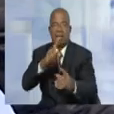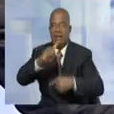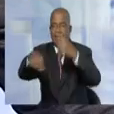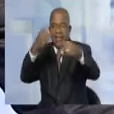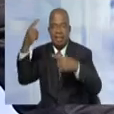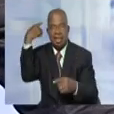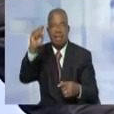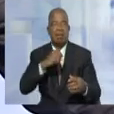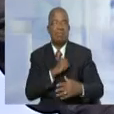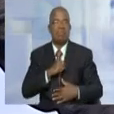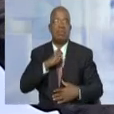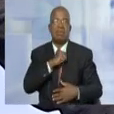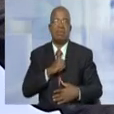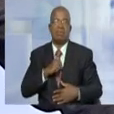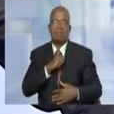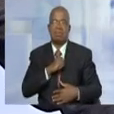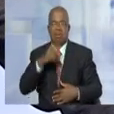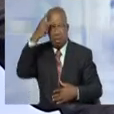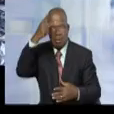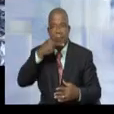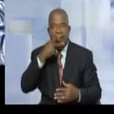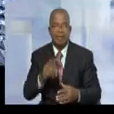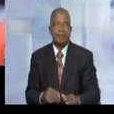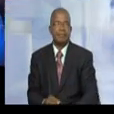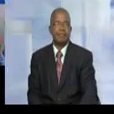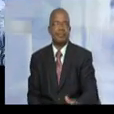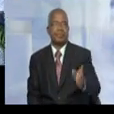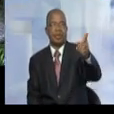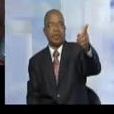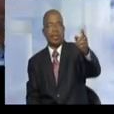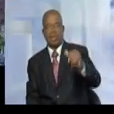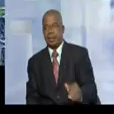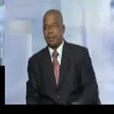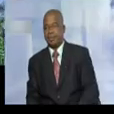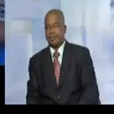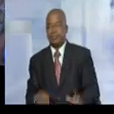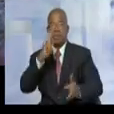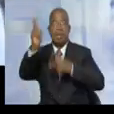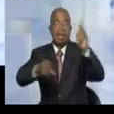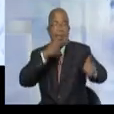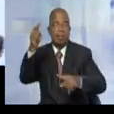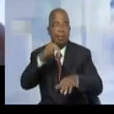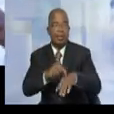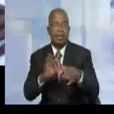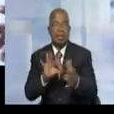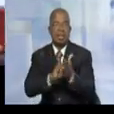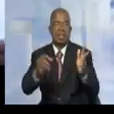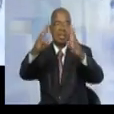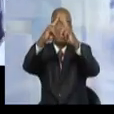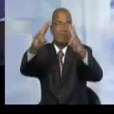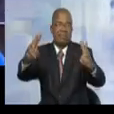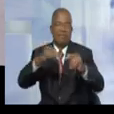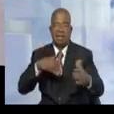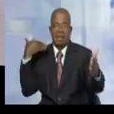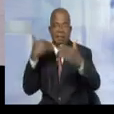aux familles éplorées. Kwadio Kwame, RT Boaké. Les habitants de Zanikro, village de la commune de